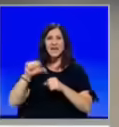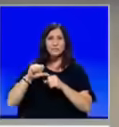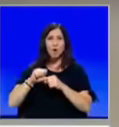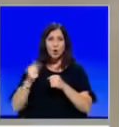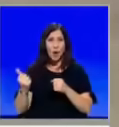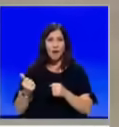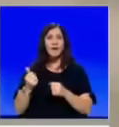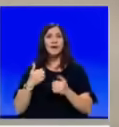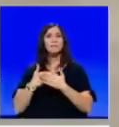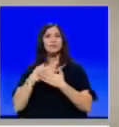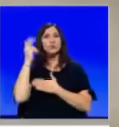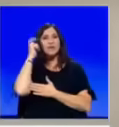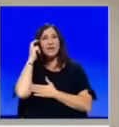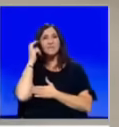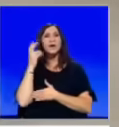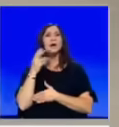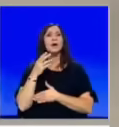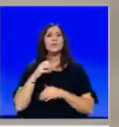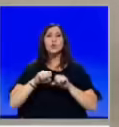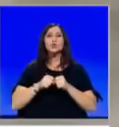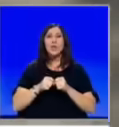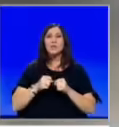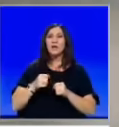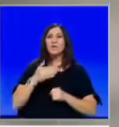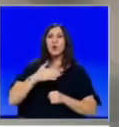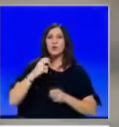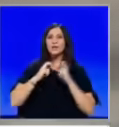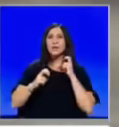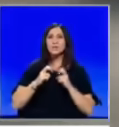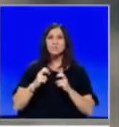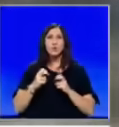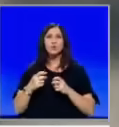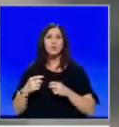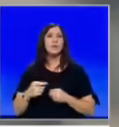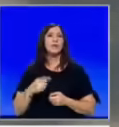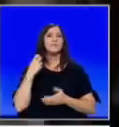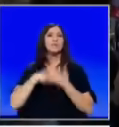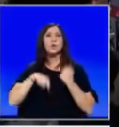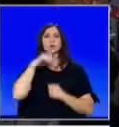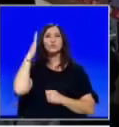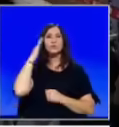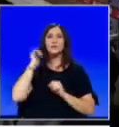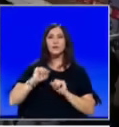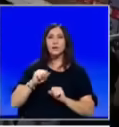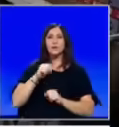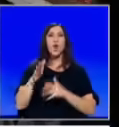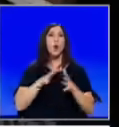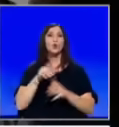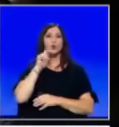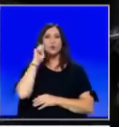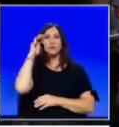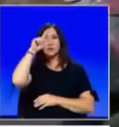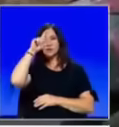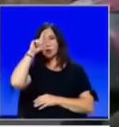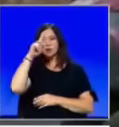съседната електростанция. Нарушение и жепе транспортът на въоръжение към фронта, твърди Руското министерство на отбраната. Жителите на украинската